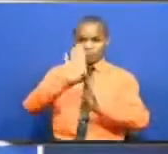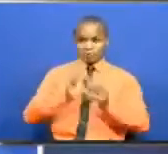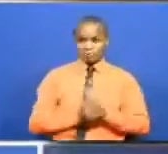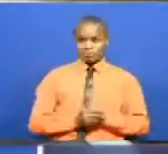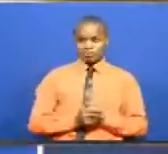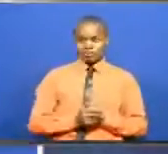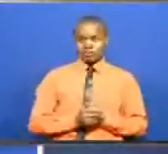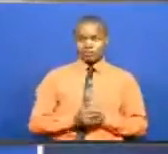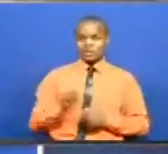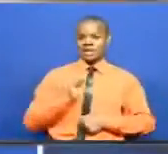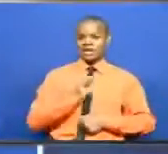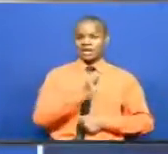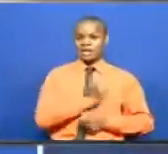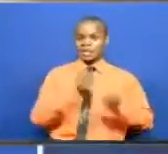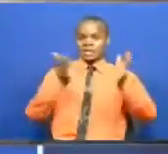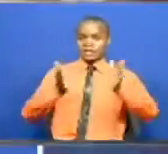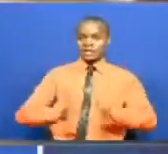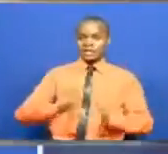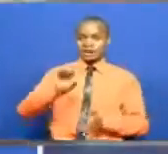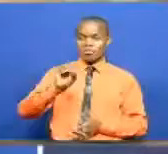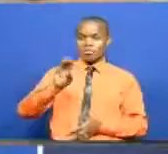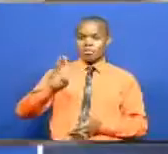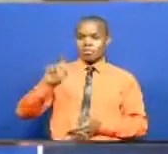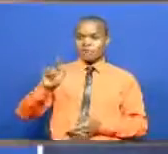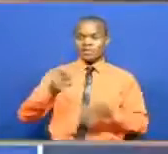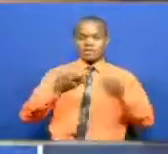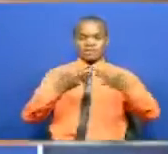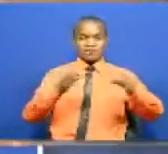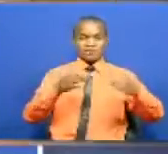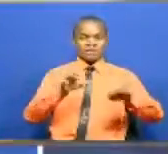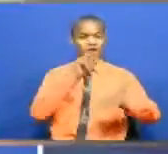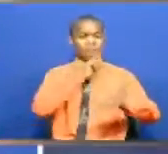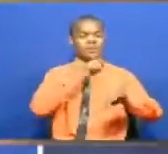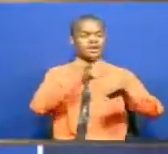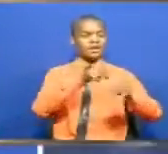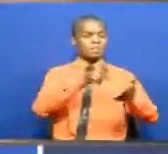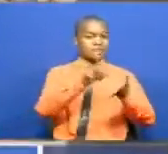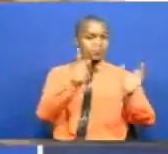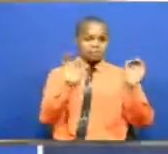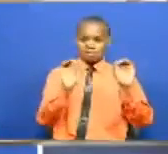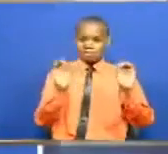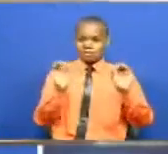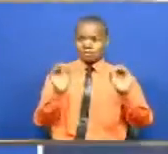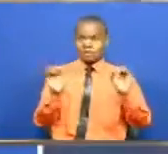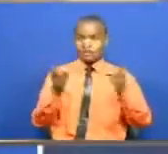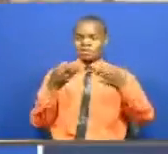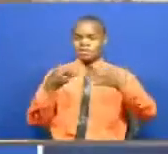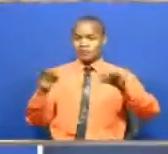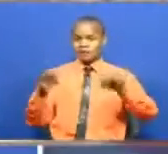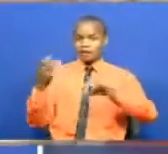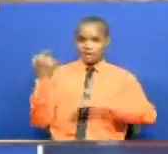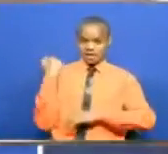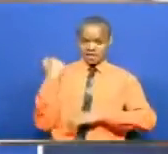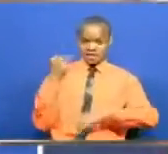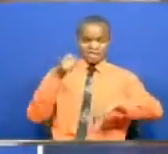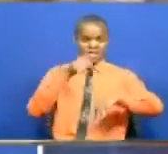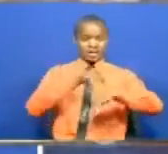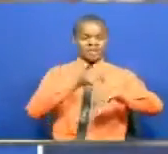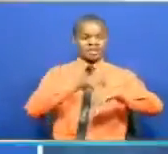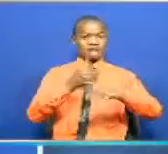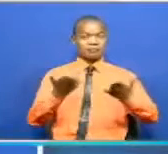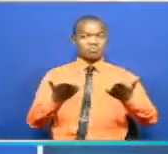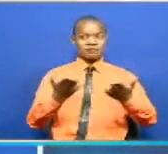Bomet Christopher Lagat aliachiliwa huru kwa dhamana bila malipo. Aliachiliwa huru jana baada ya kukanusha mashtaka ya